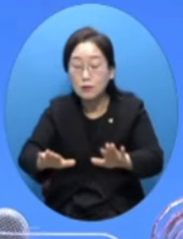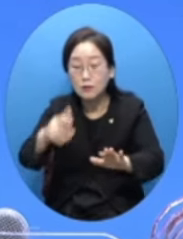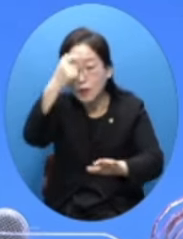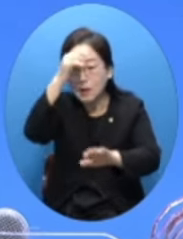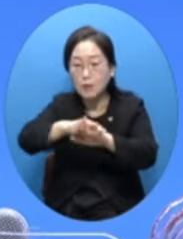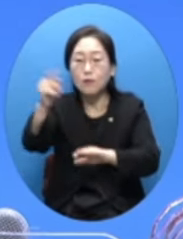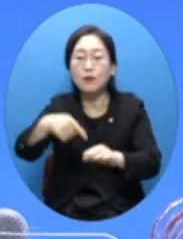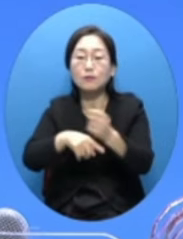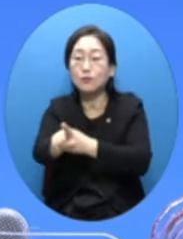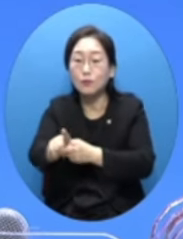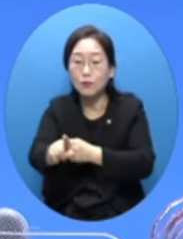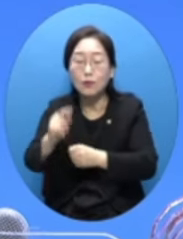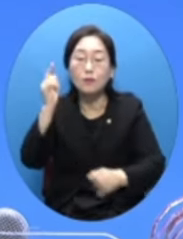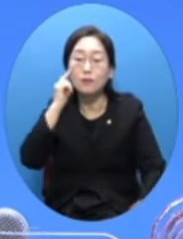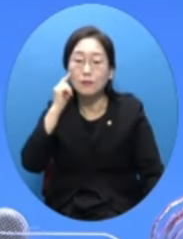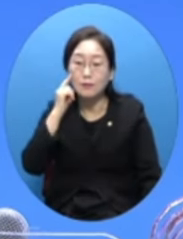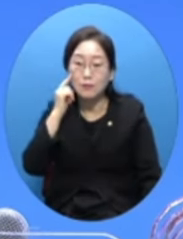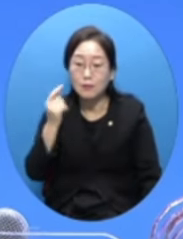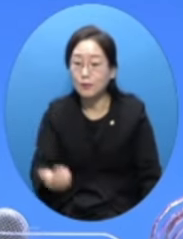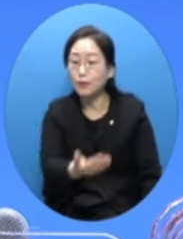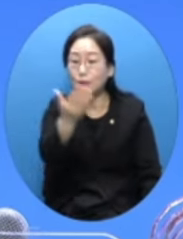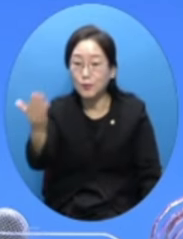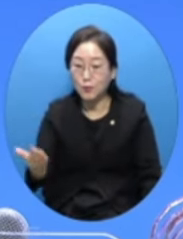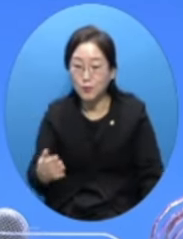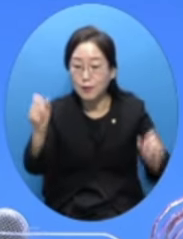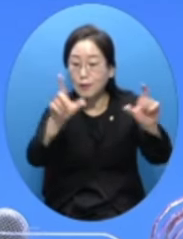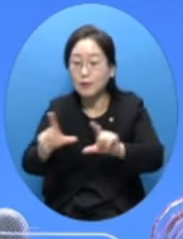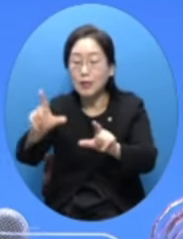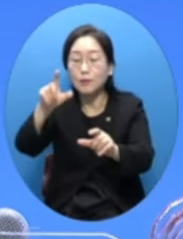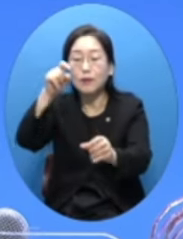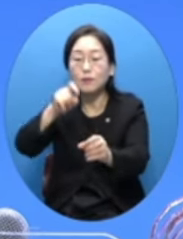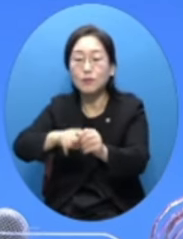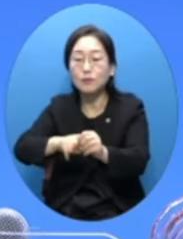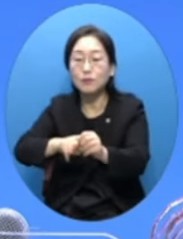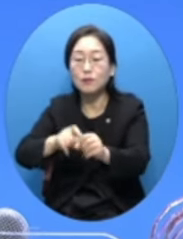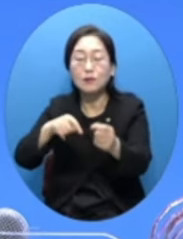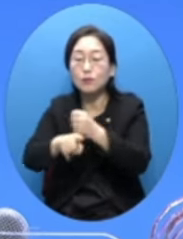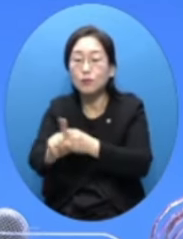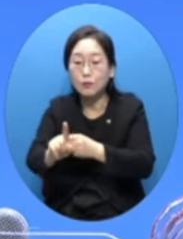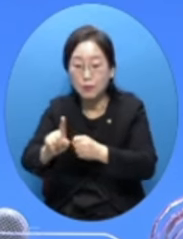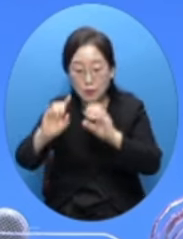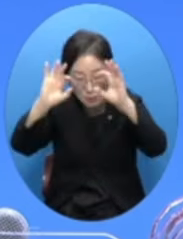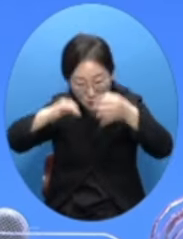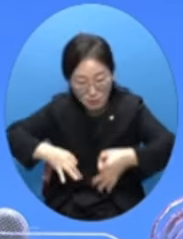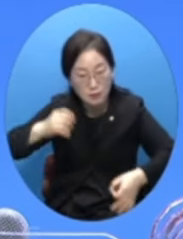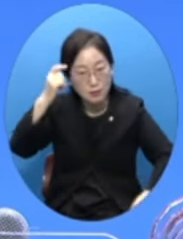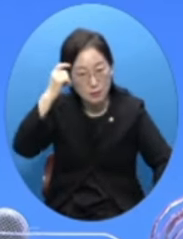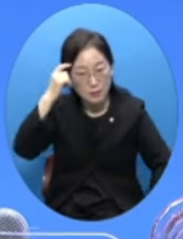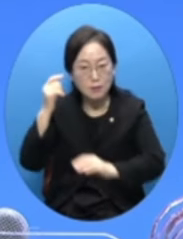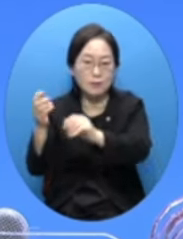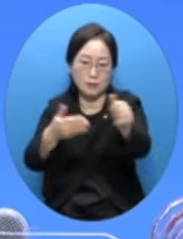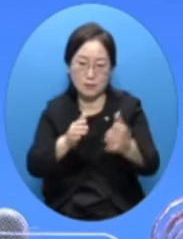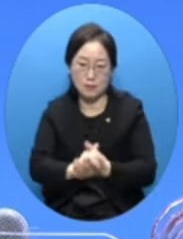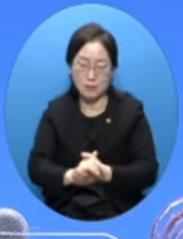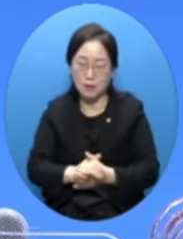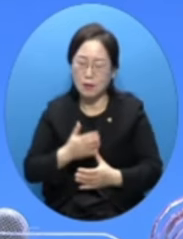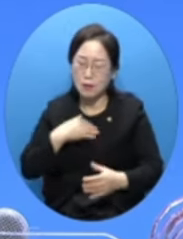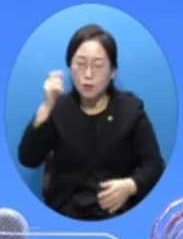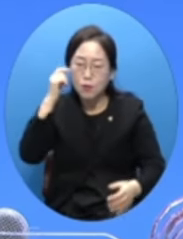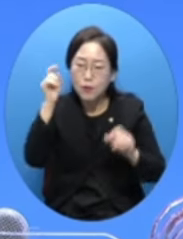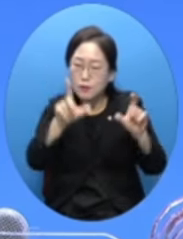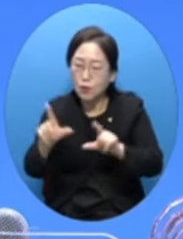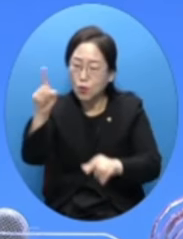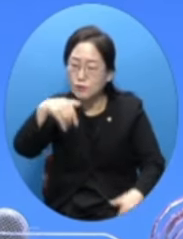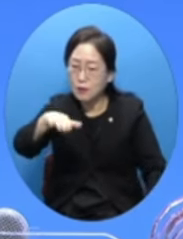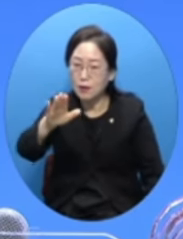내가 여기 있는지 여러분의 삶의 목적이 무엇인지를 생각해 보셨습니까? 내가 무엇 때문에 사는가? 내가 어디를 가고